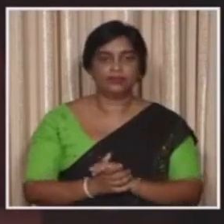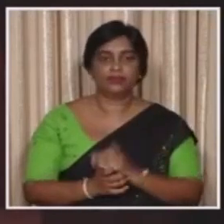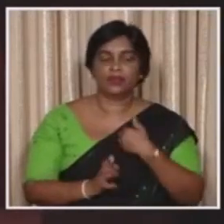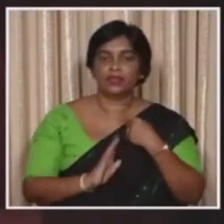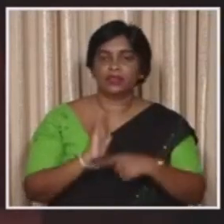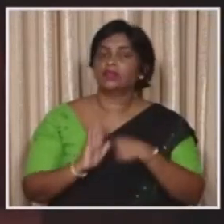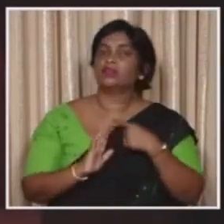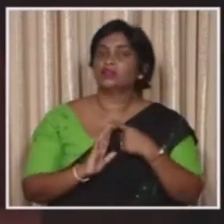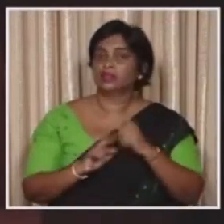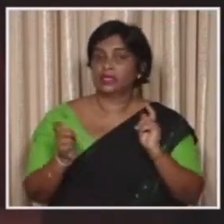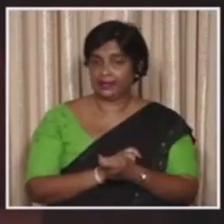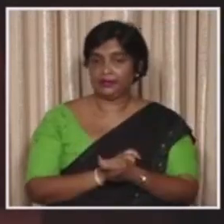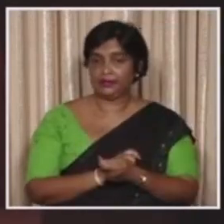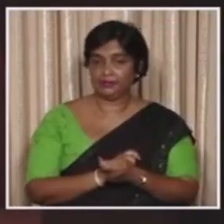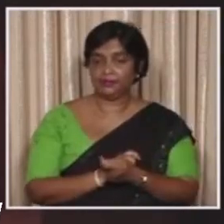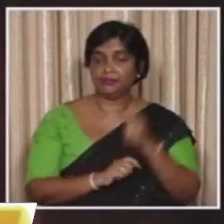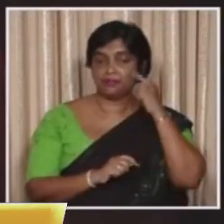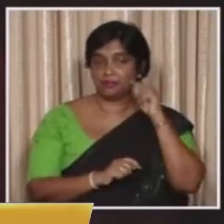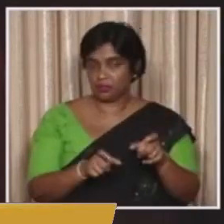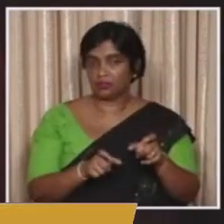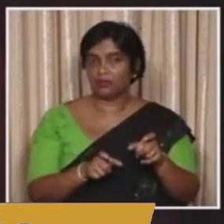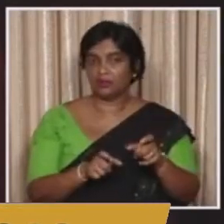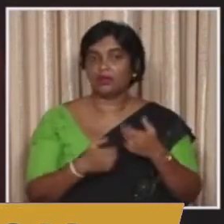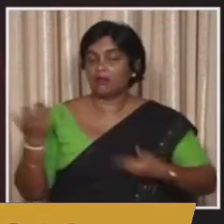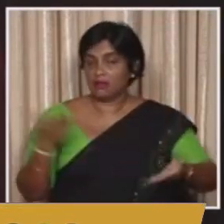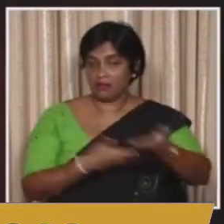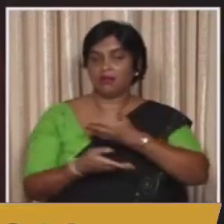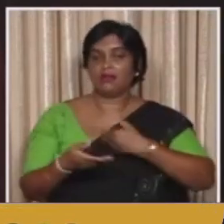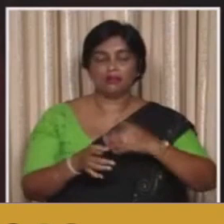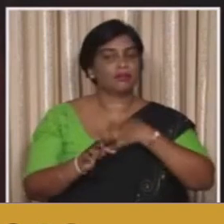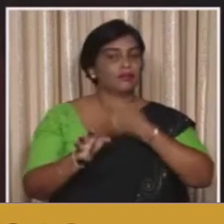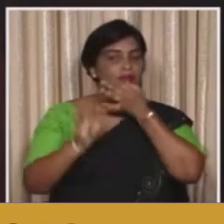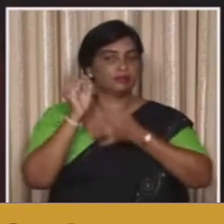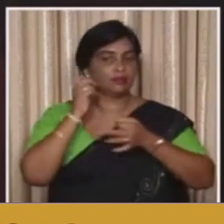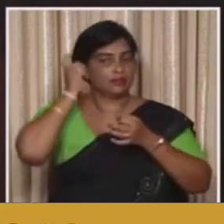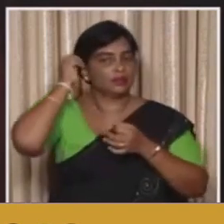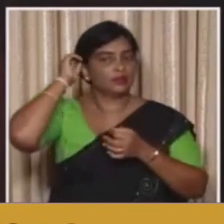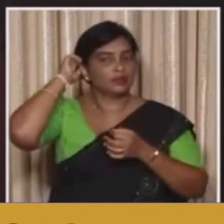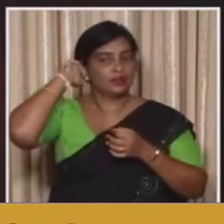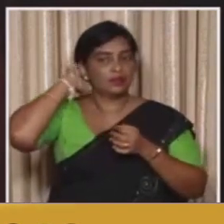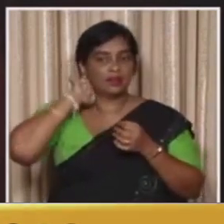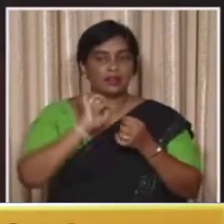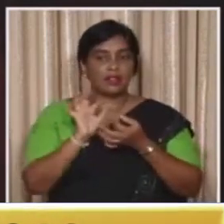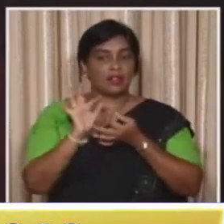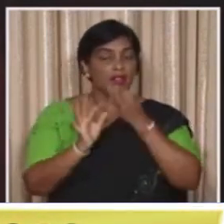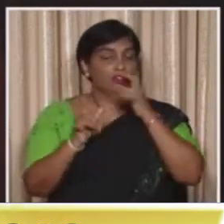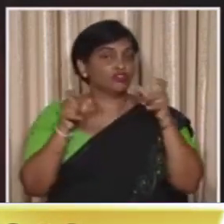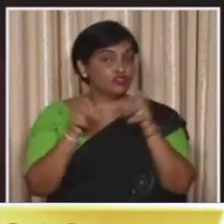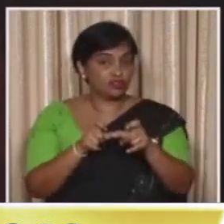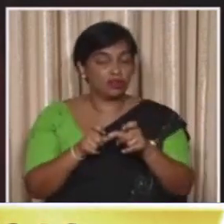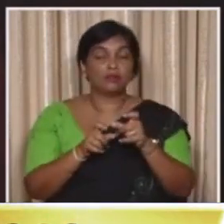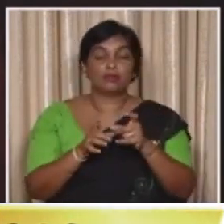අපේ රටේ ශ්‍රී ලංකා ක්‍රිකට් වලට එල්ල වුණු තහනම අපේම අය යෝජනා කරලා ඒ කියන්නේ ඒ තහනම ලබා දීම සඳහා